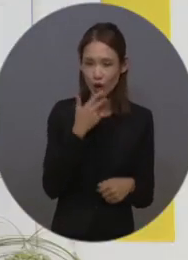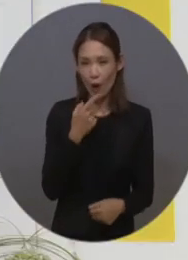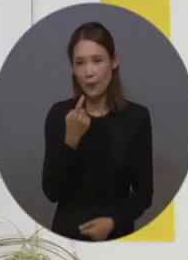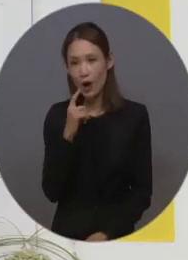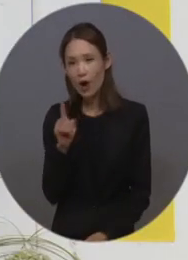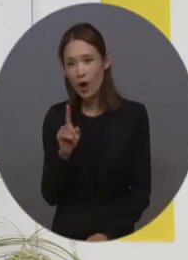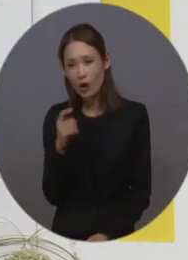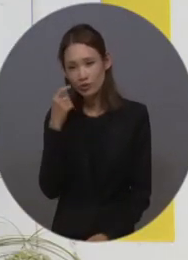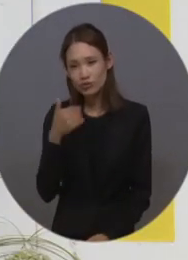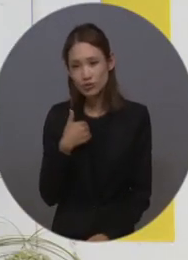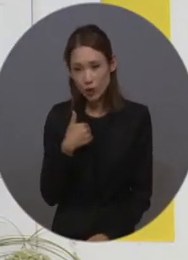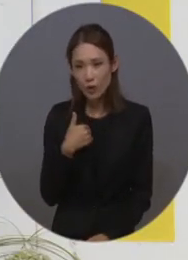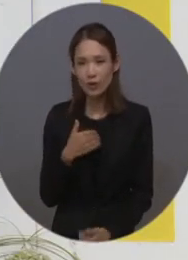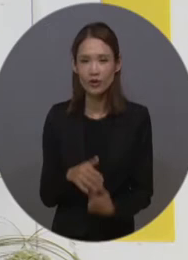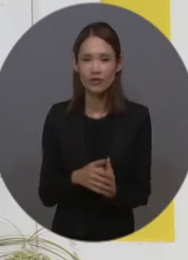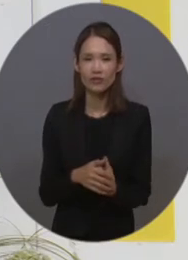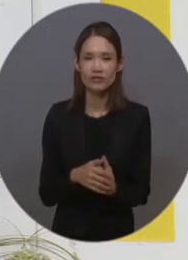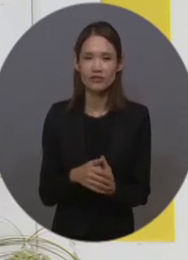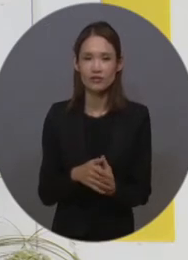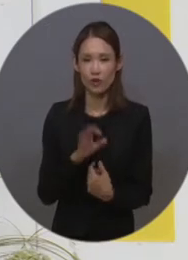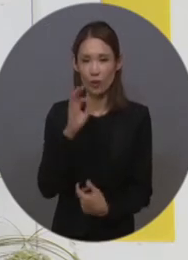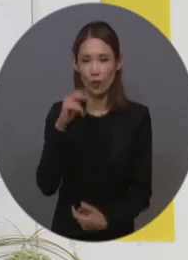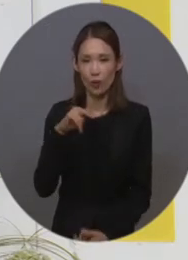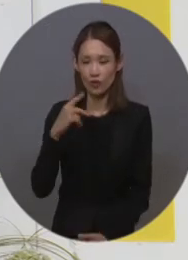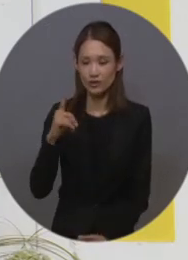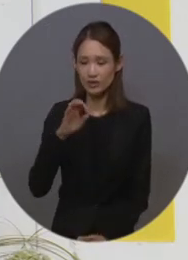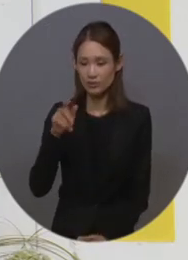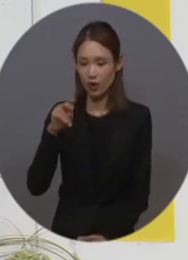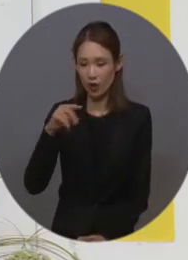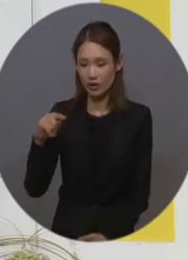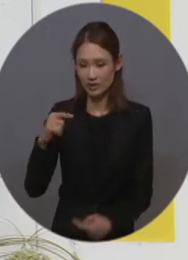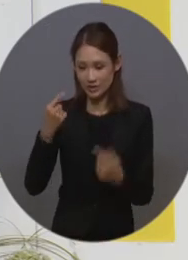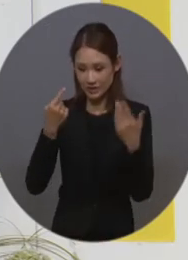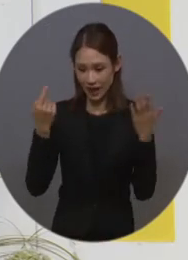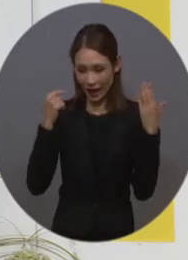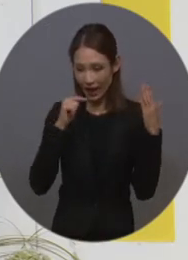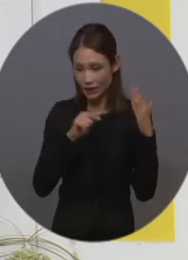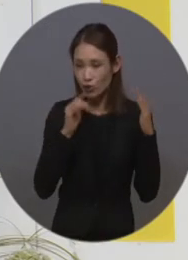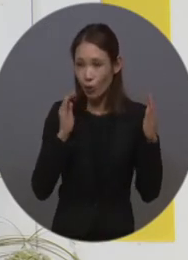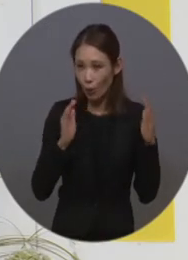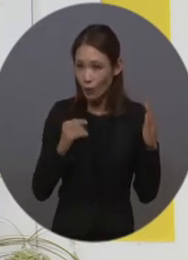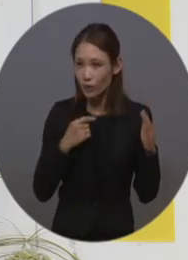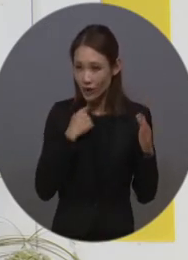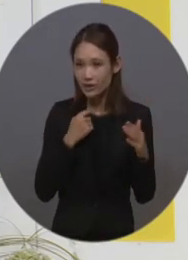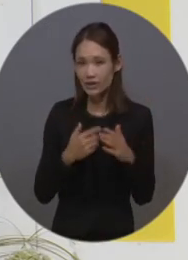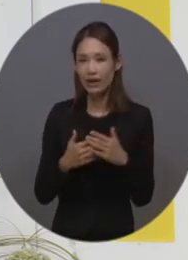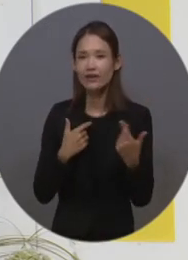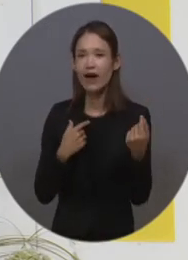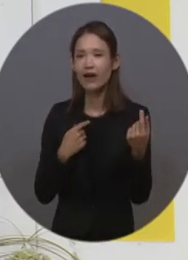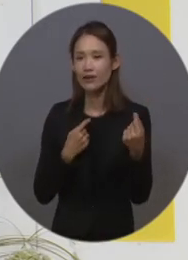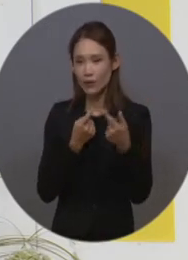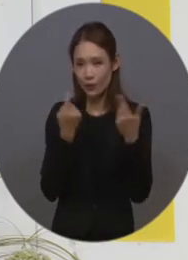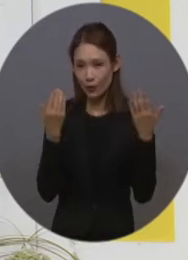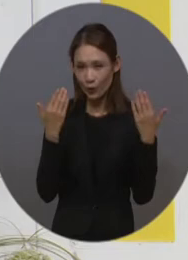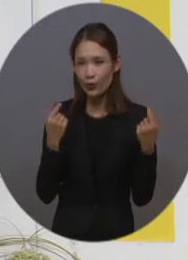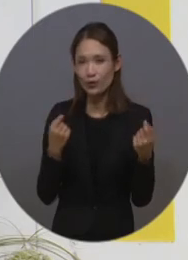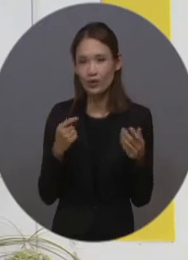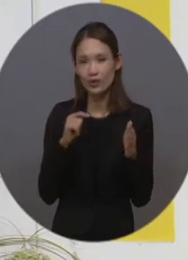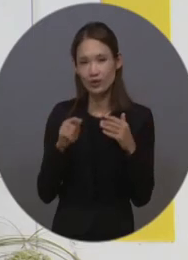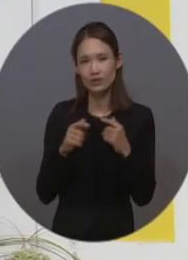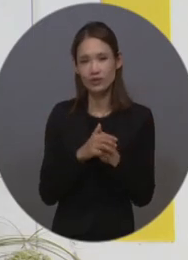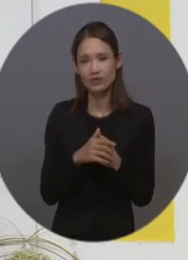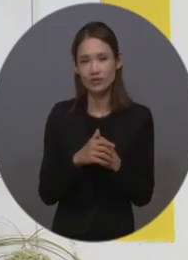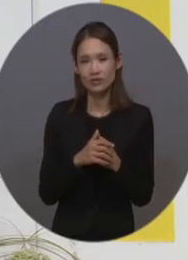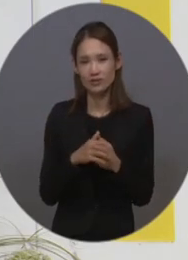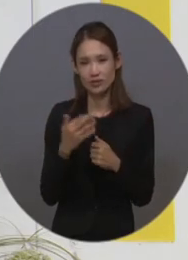물어보고 네. 저한테 그래서 네. 이제 옥스퍼드 대학에서 공부를 했다고 하니까 네. 아이고 나도 옥스퍼드에서 공부를 했다고요. 그분이